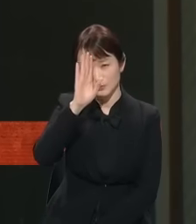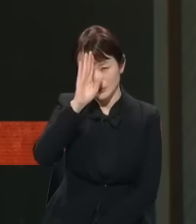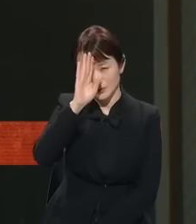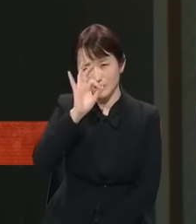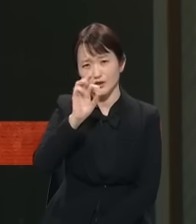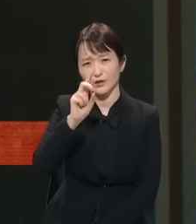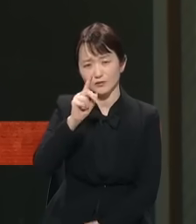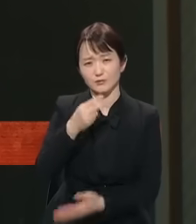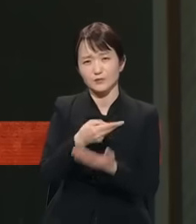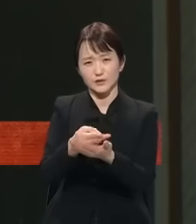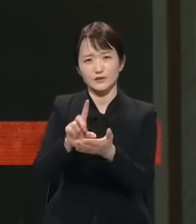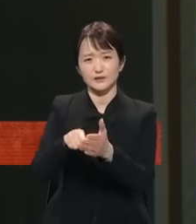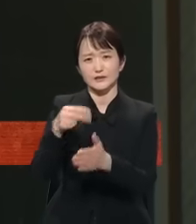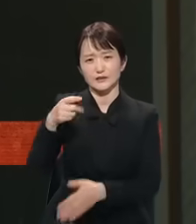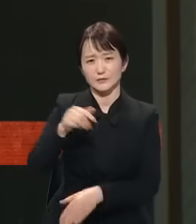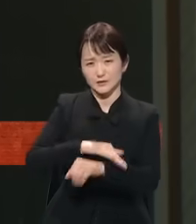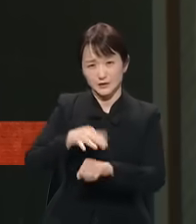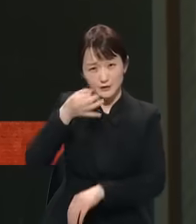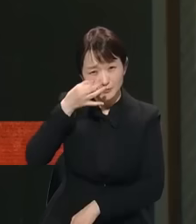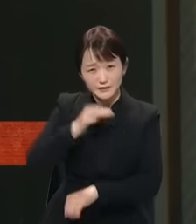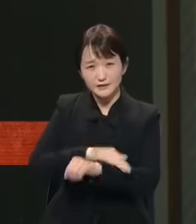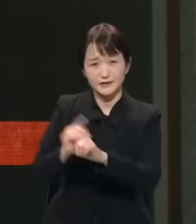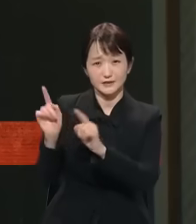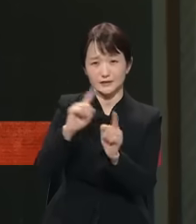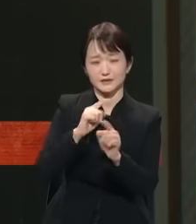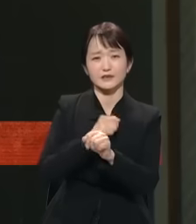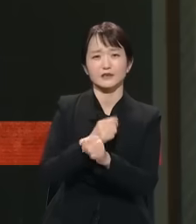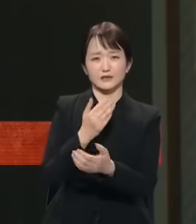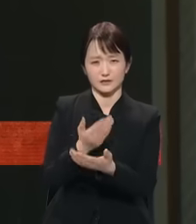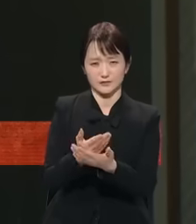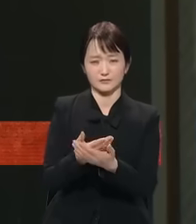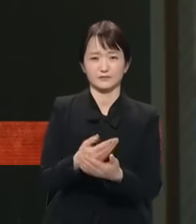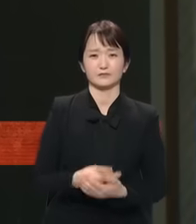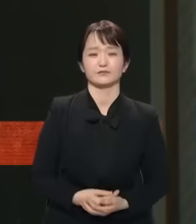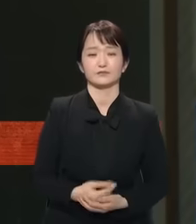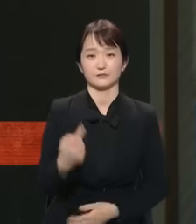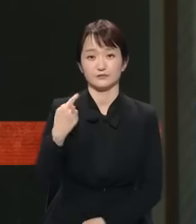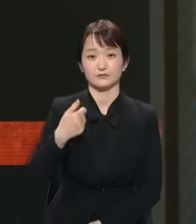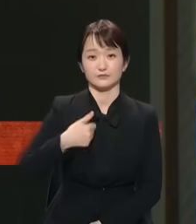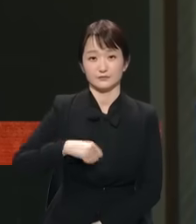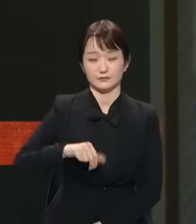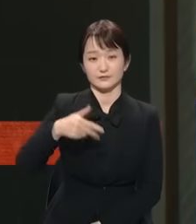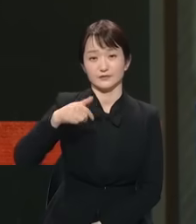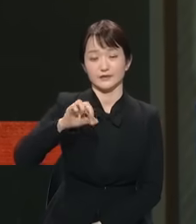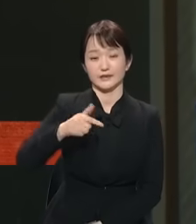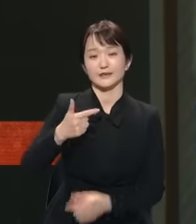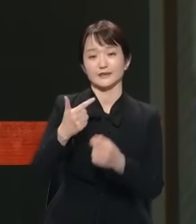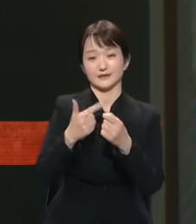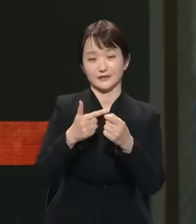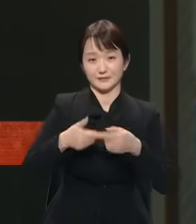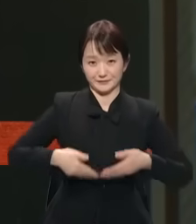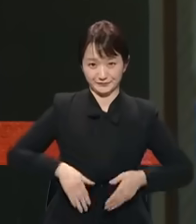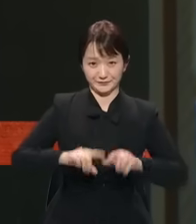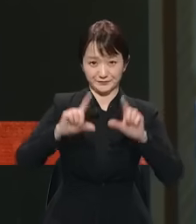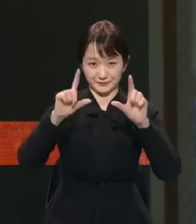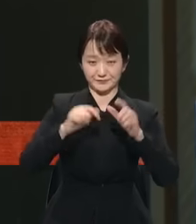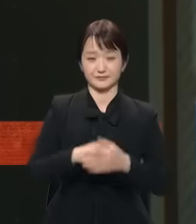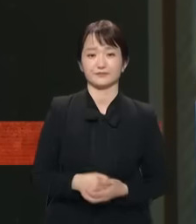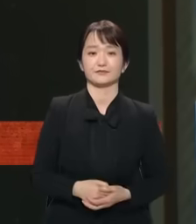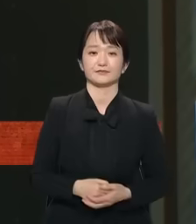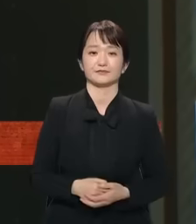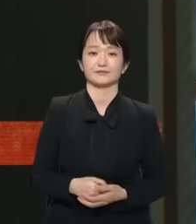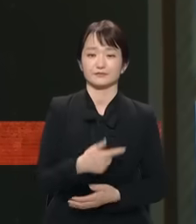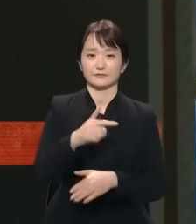꼬박 챙겨봅니다. 잘 이겨내라고 해주세요 하신 정성하님. 어제 우리 아들 지안이의 여섯 번째 생일이었습니다 하신